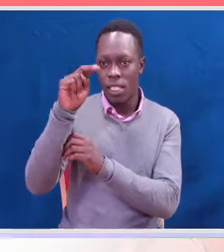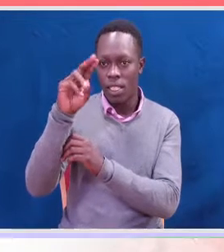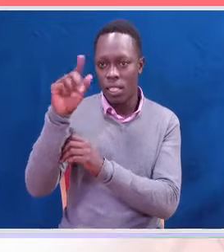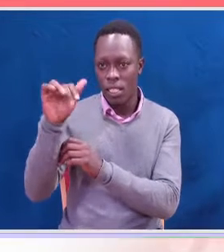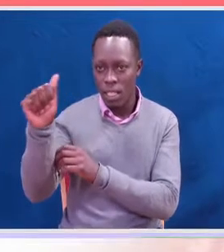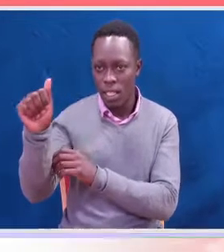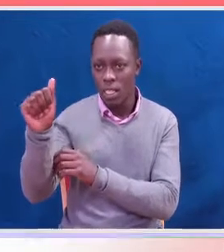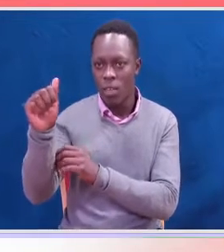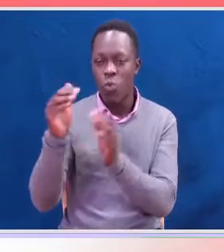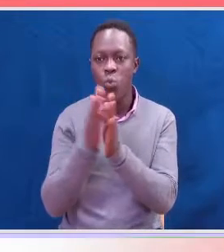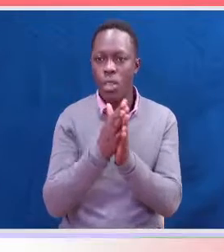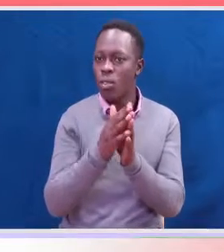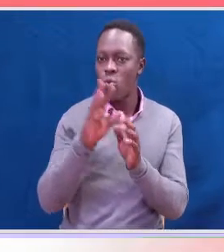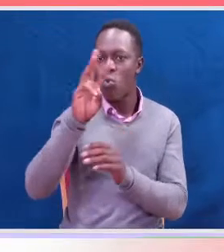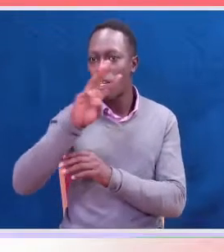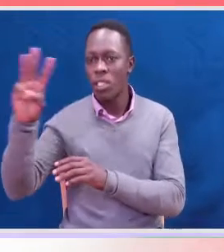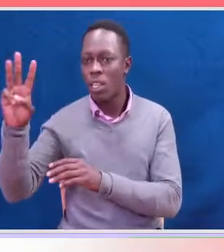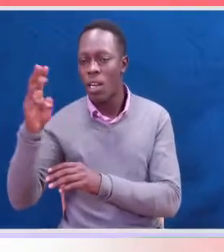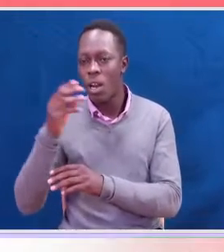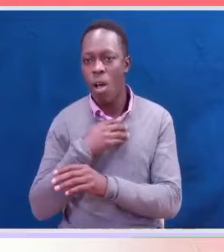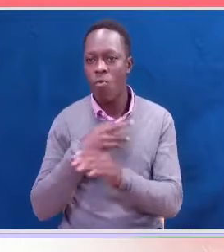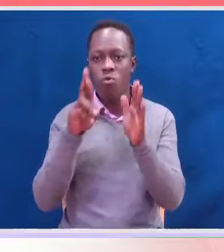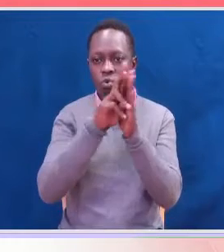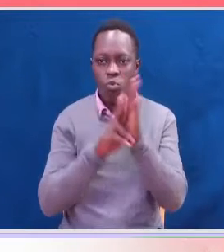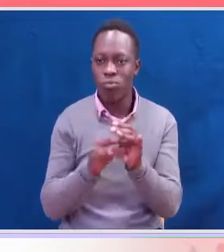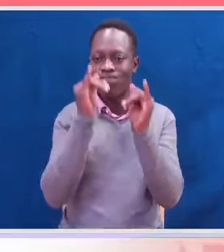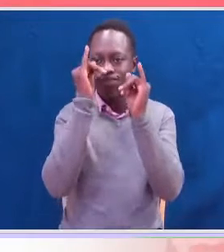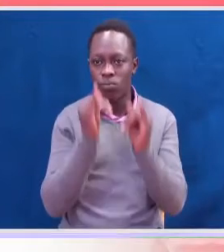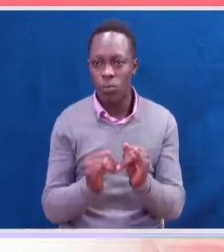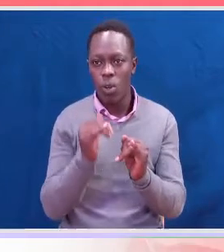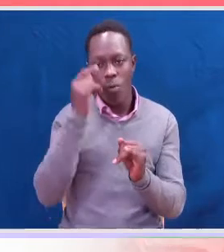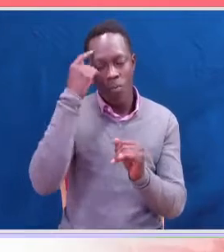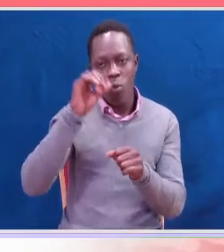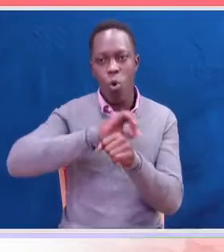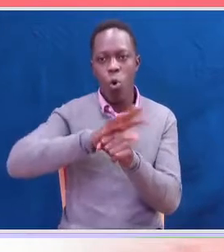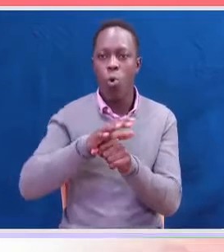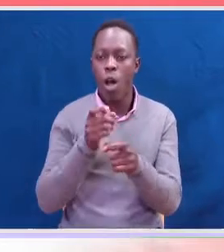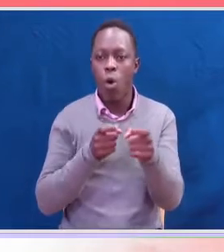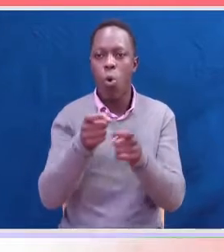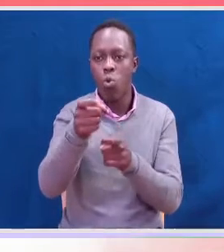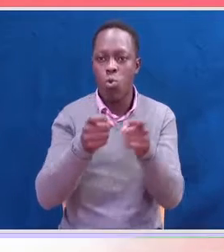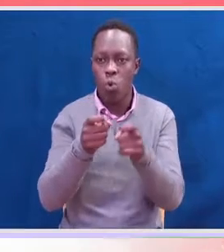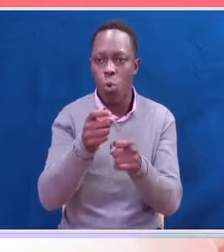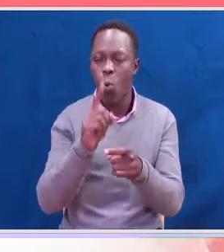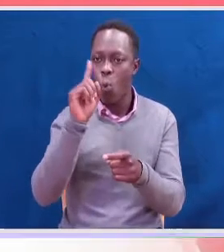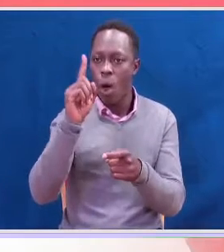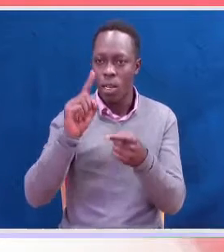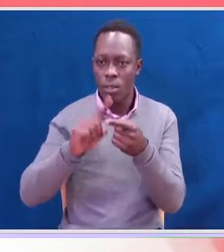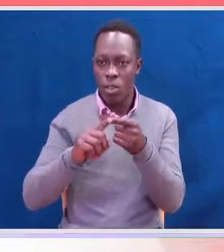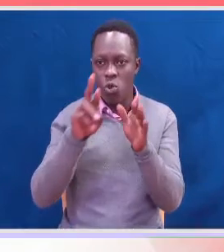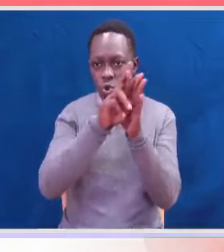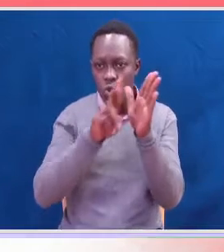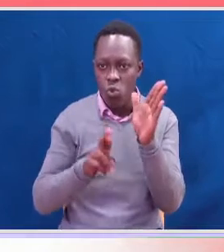Magharibi mwa nchi leo zitakuwa chini ya masharti mapya ya kudhibiti maambukizi ya Korona. Mojawapo ya masharti